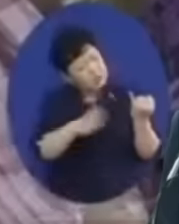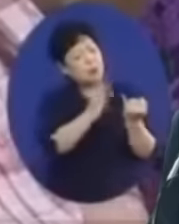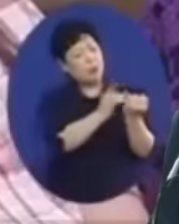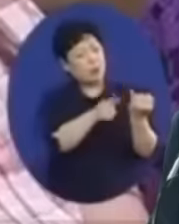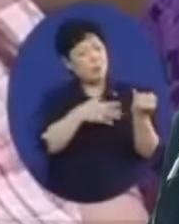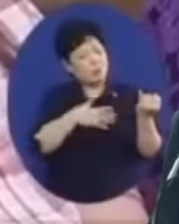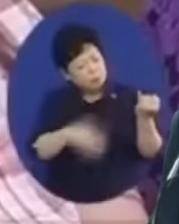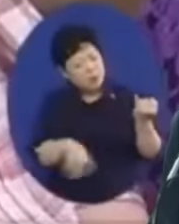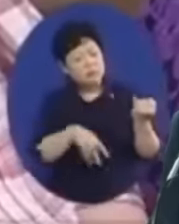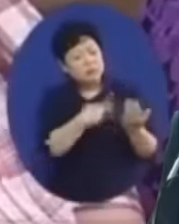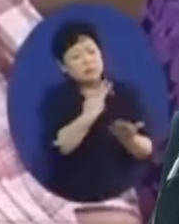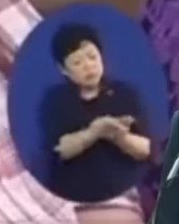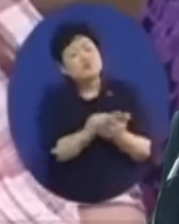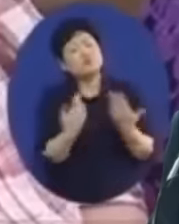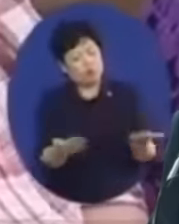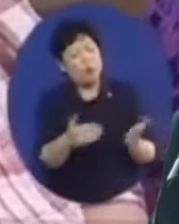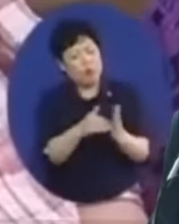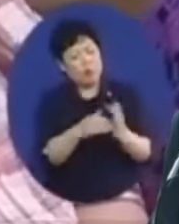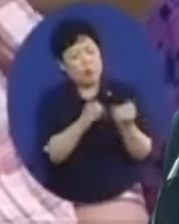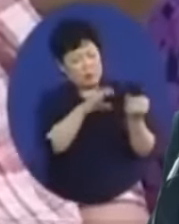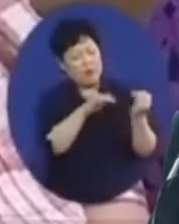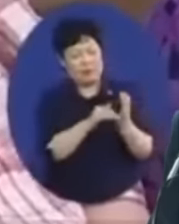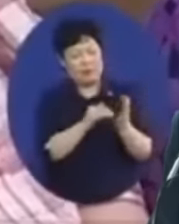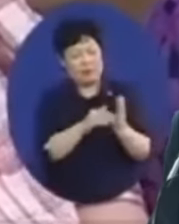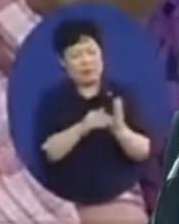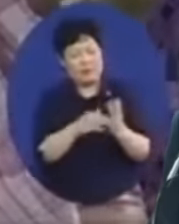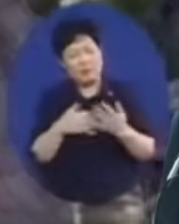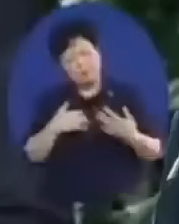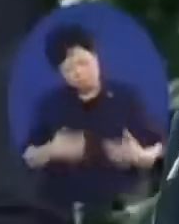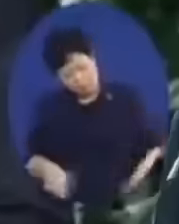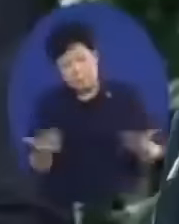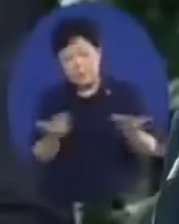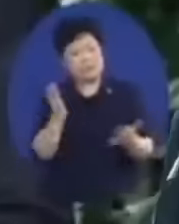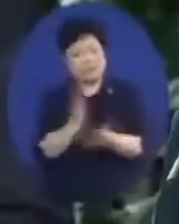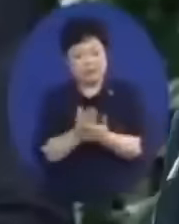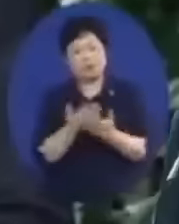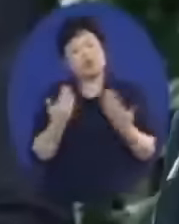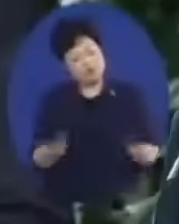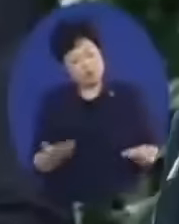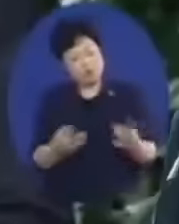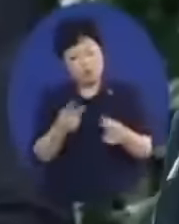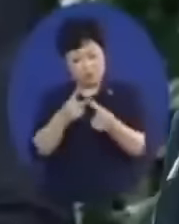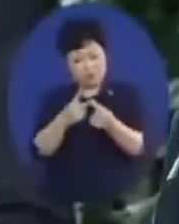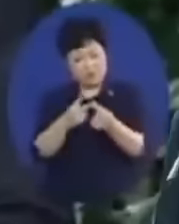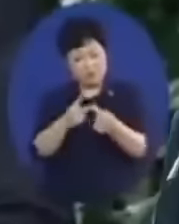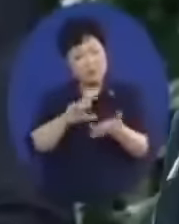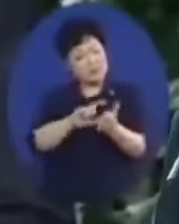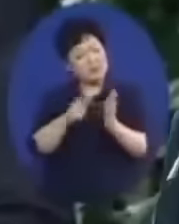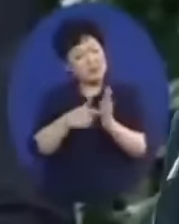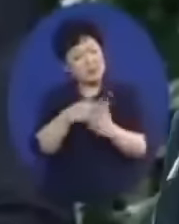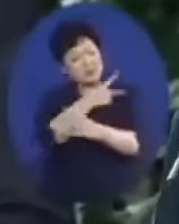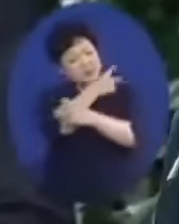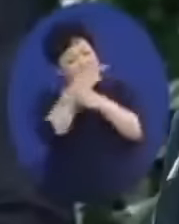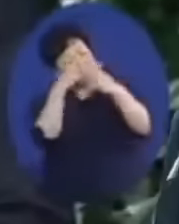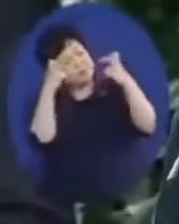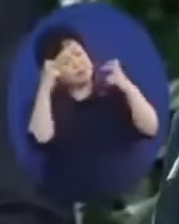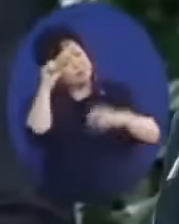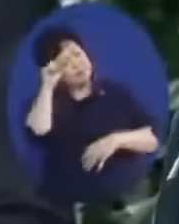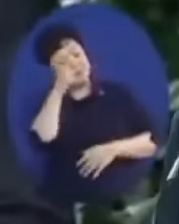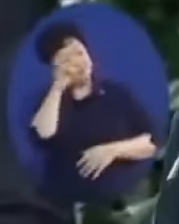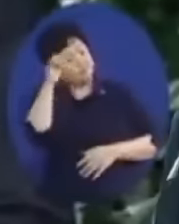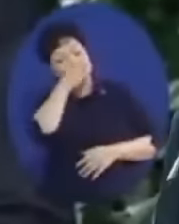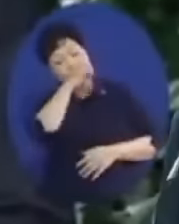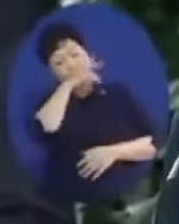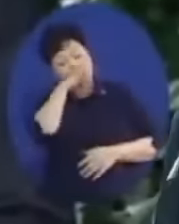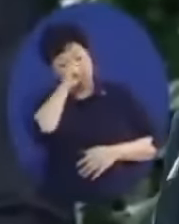쉬어라. 피곤할 때는 일 안 하는 것이 좋습니다. 둘째는 적절한 잠을 잘 것입니다. 너무